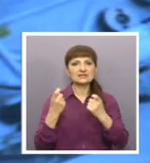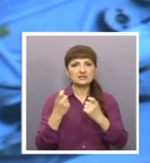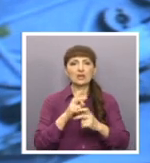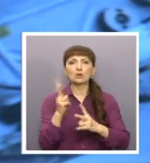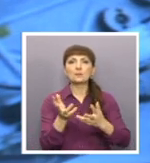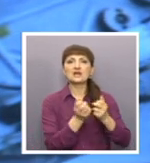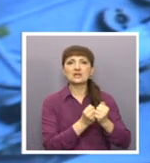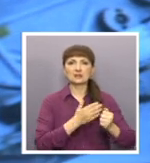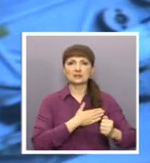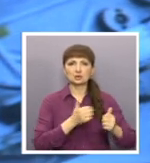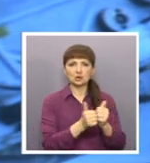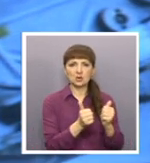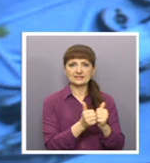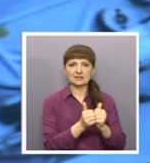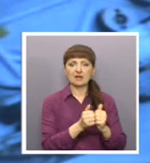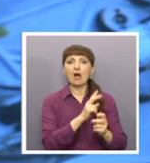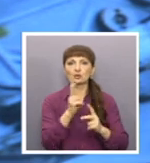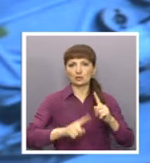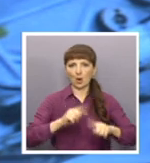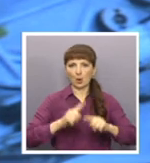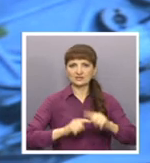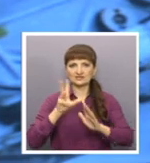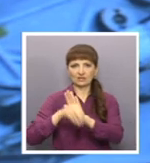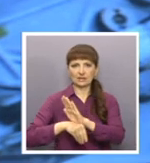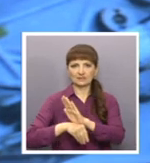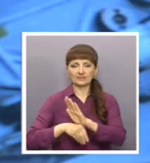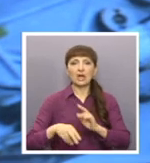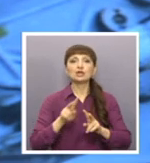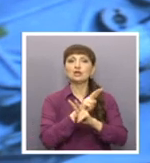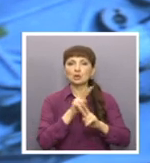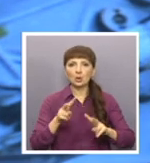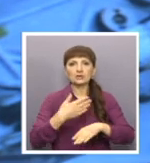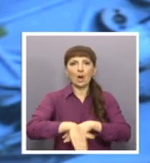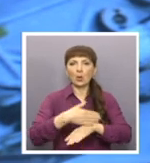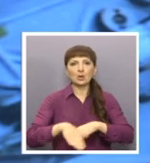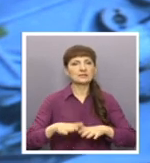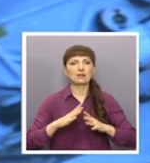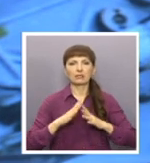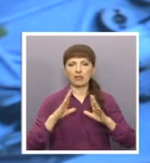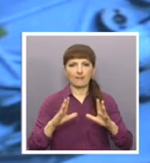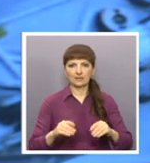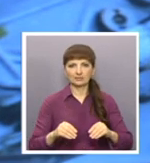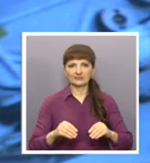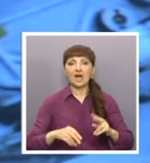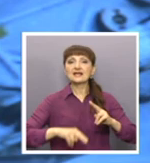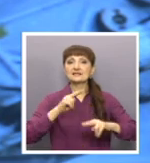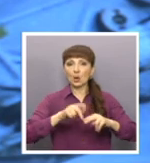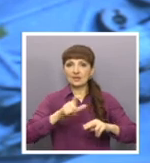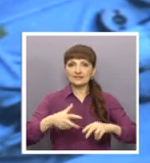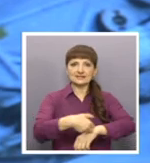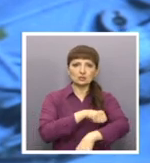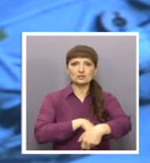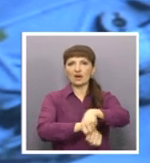кого-то приняли добродушные соседи, а кого-то родственники. В общем, никто, как говорится, на улице не остался. А строители, засучив